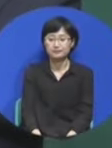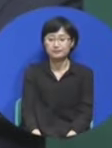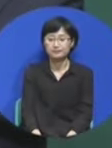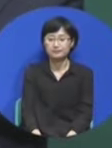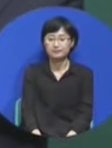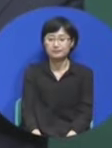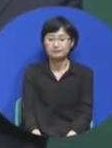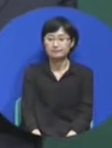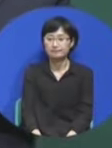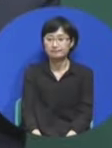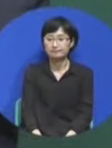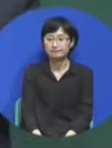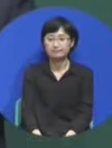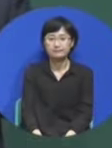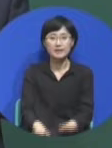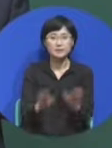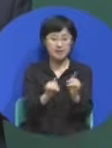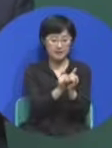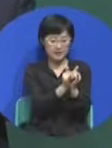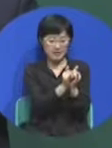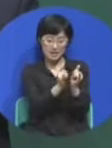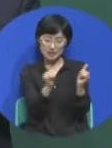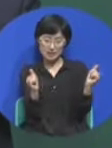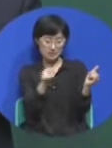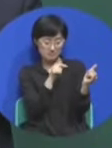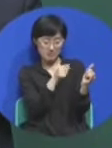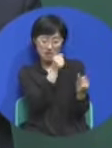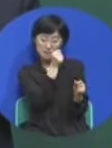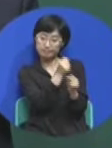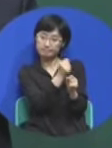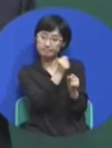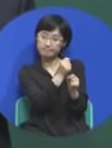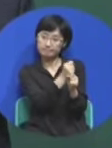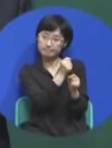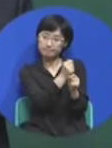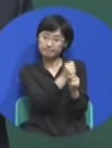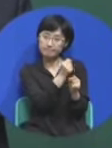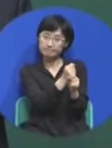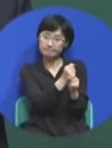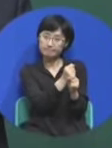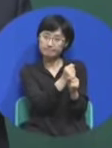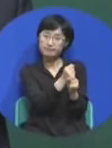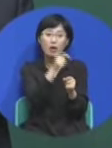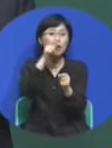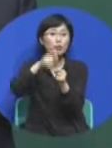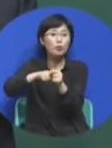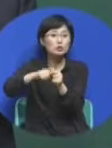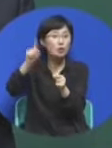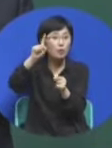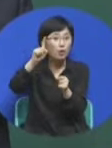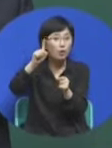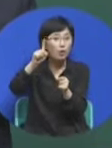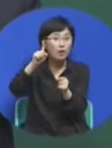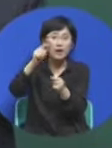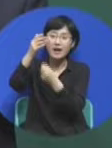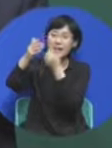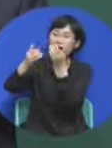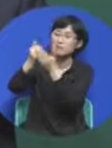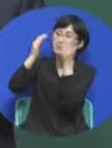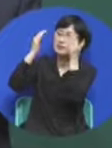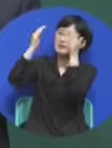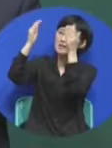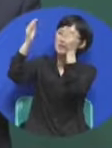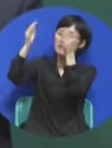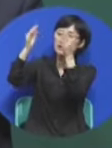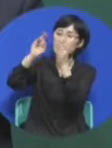所以要赞美和感谢在生活中同在的耶和华. 그래서 인간을 창조하신 창조의 목적 한마디로 하나님께 찬양